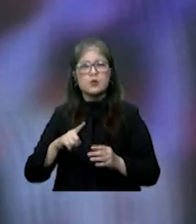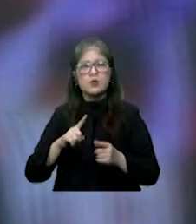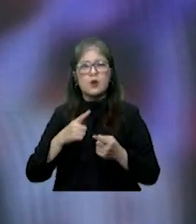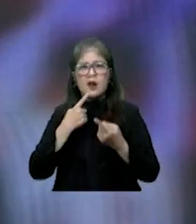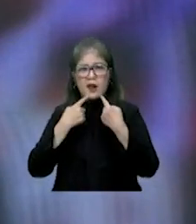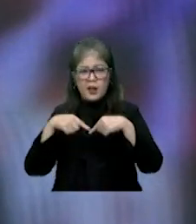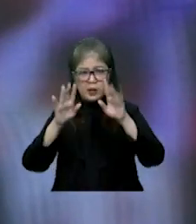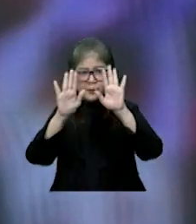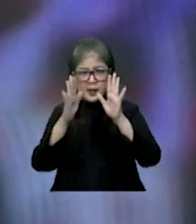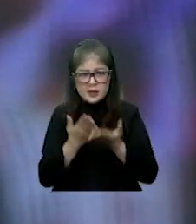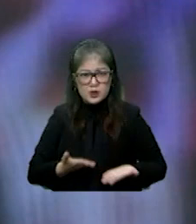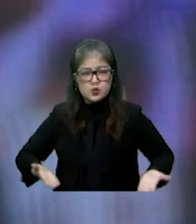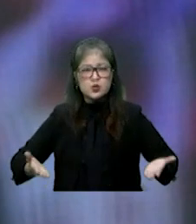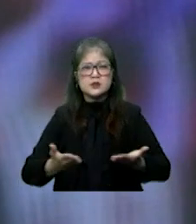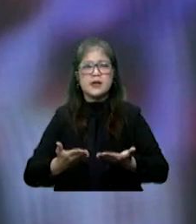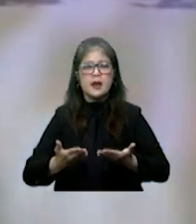tren di media sosial.